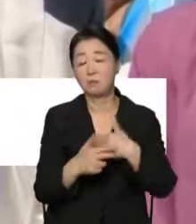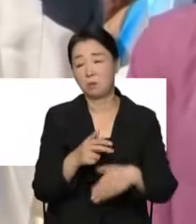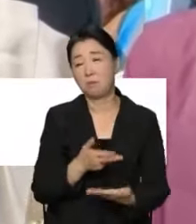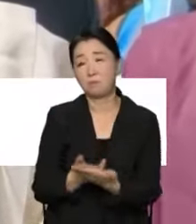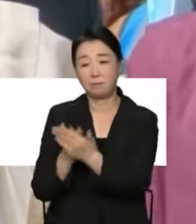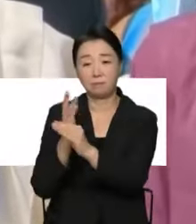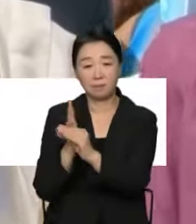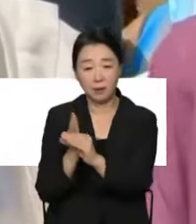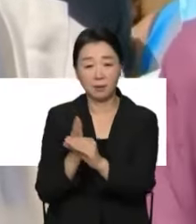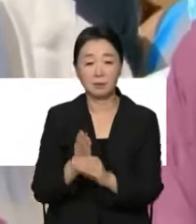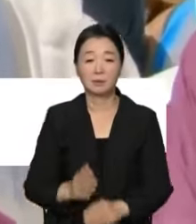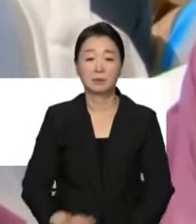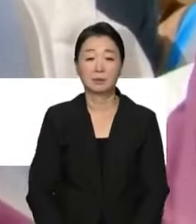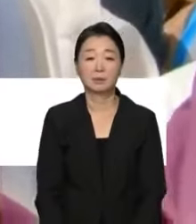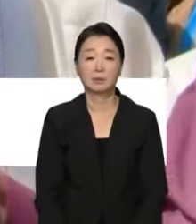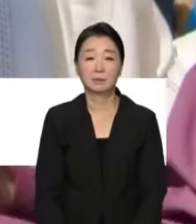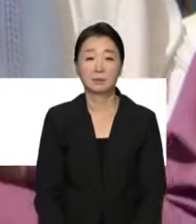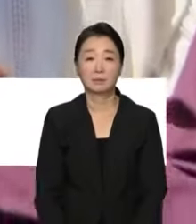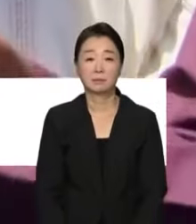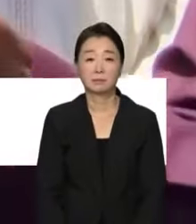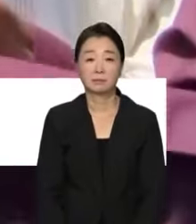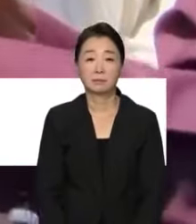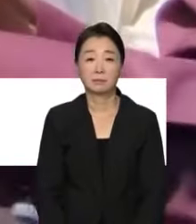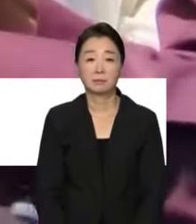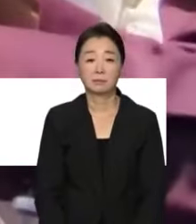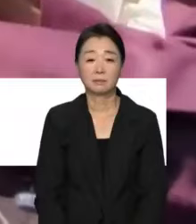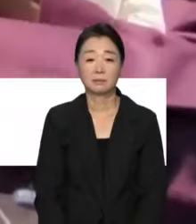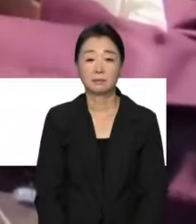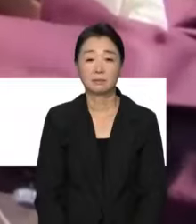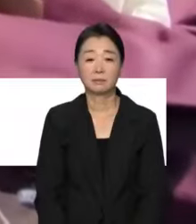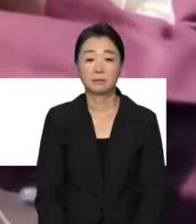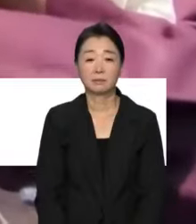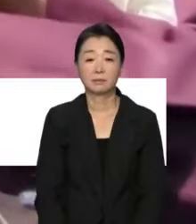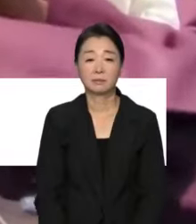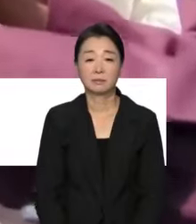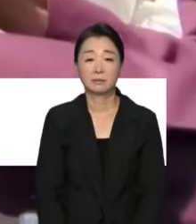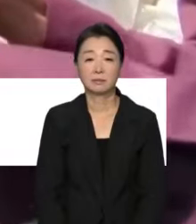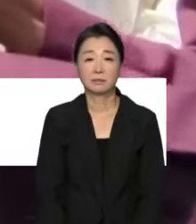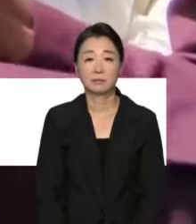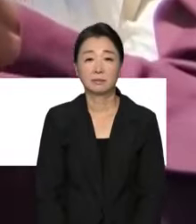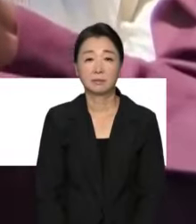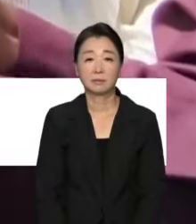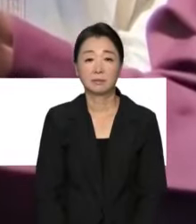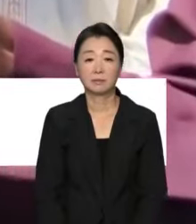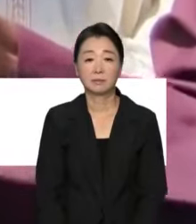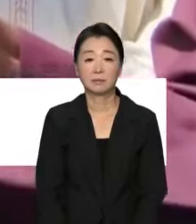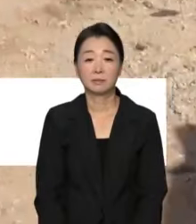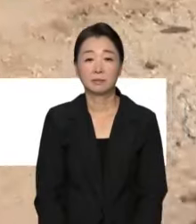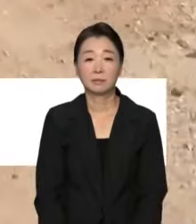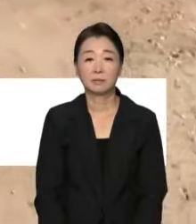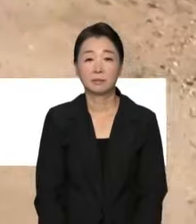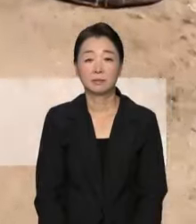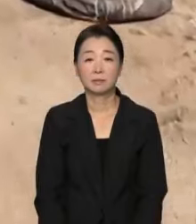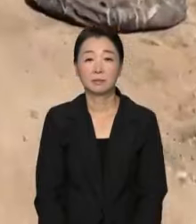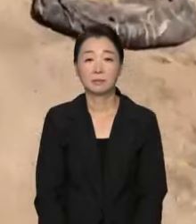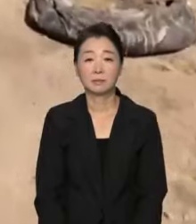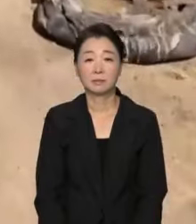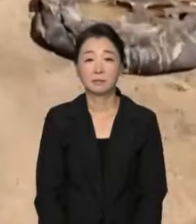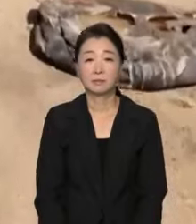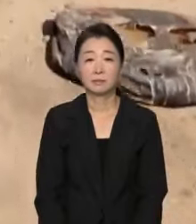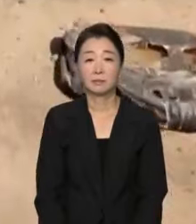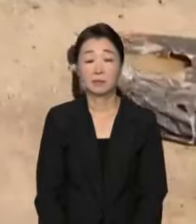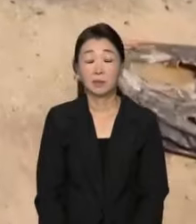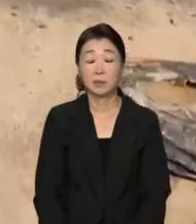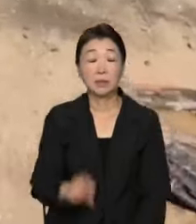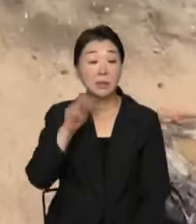far about 105 lives presently, and about 85 people are in different hospitals. 사실